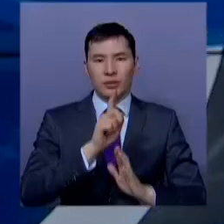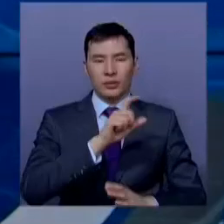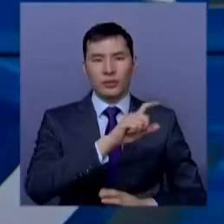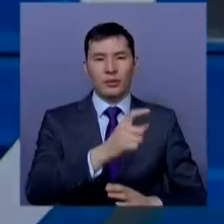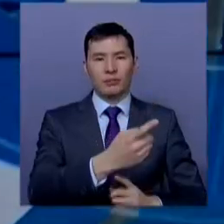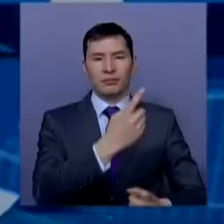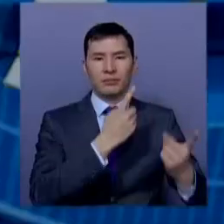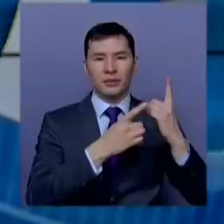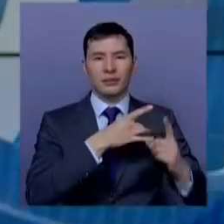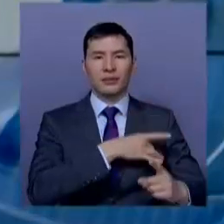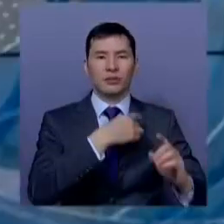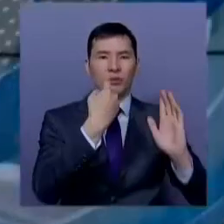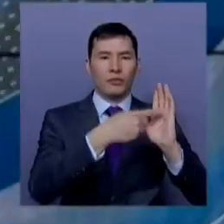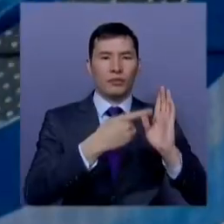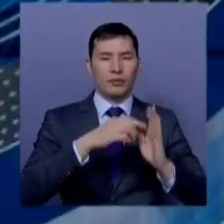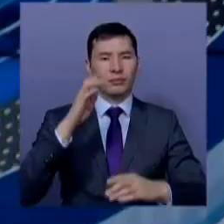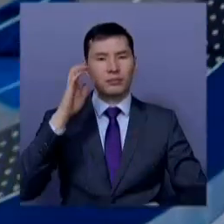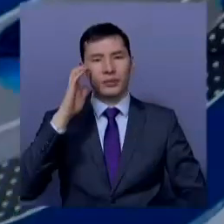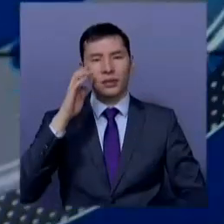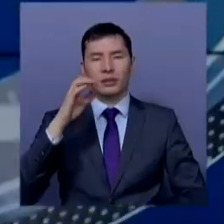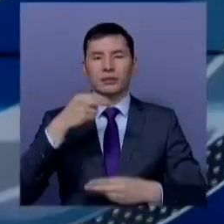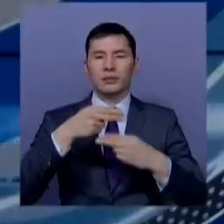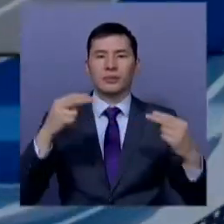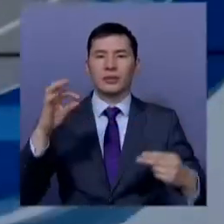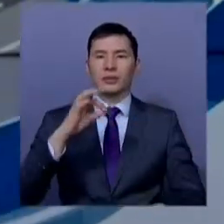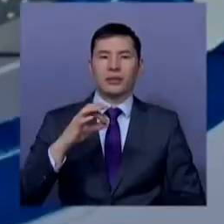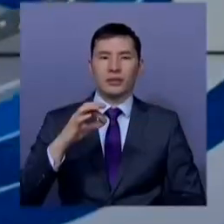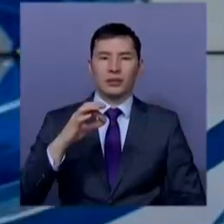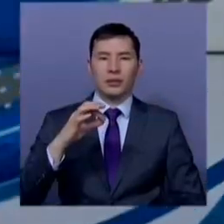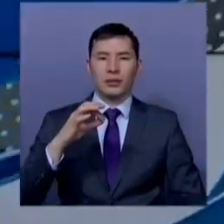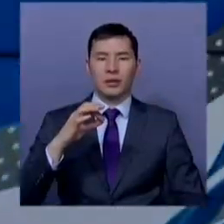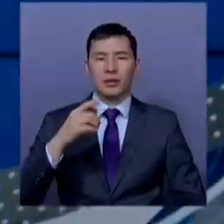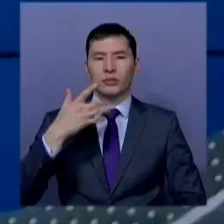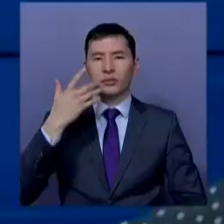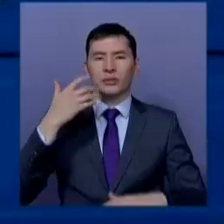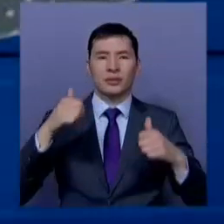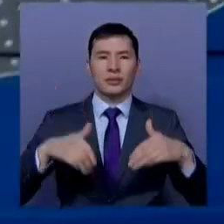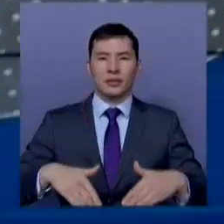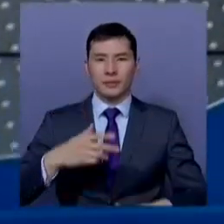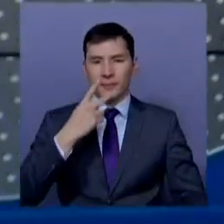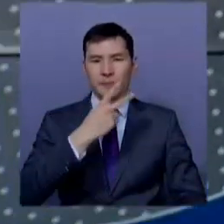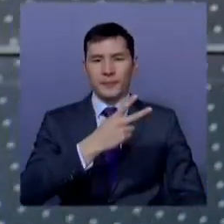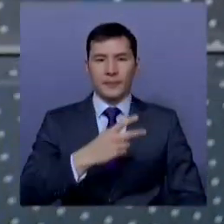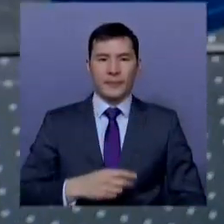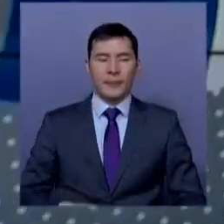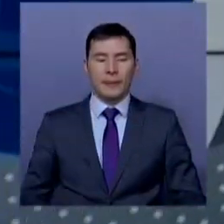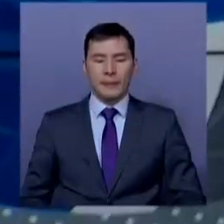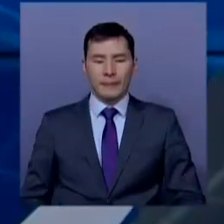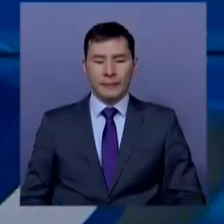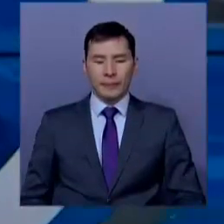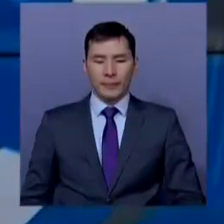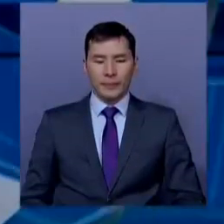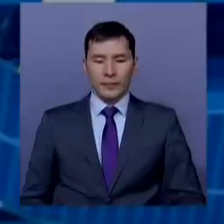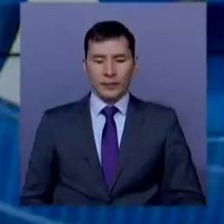түскен сұрақтардың басым бөлігі қандай тақырыпта болды? Олар қашан шешімін таппақ? Толығырақ Халық аренада болып келген